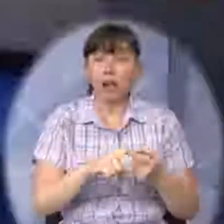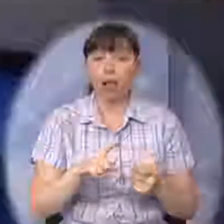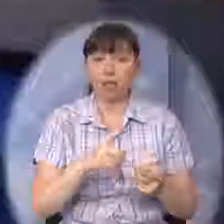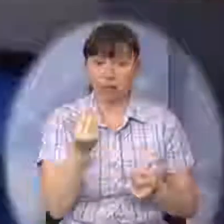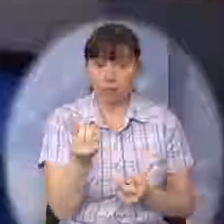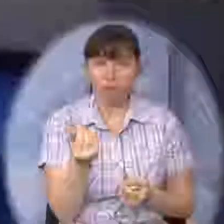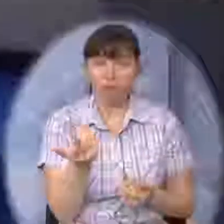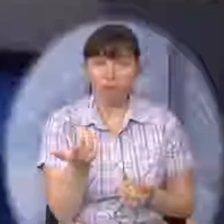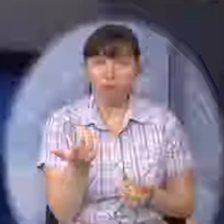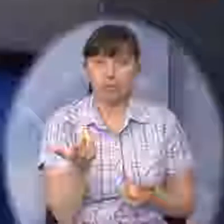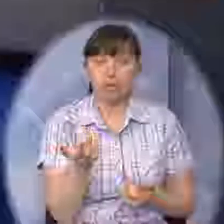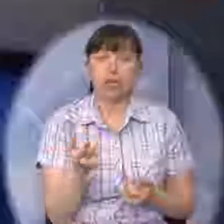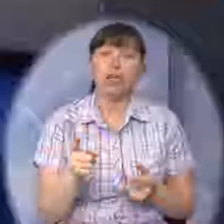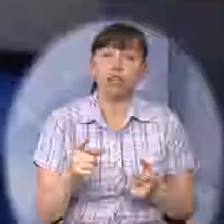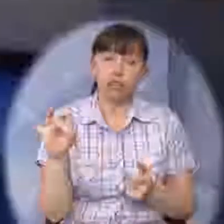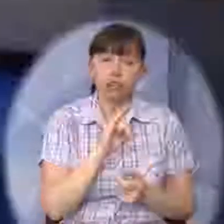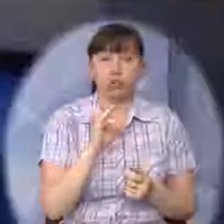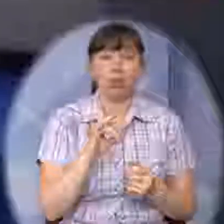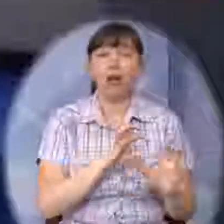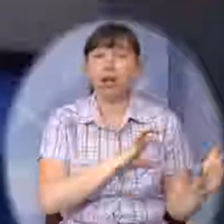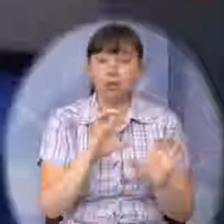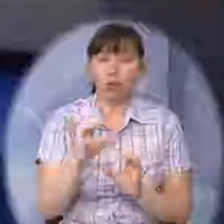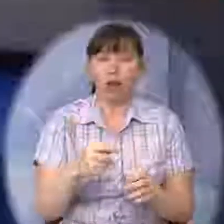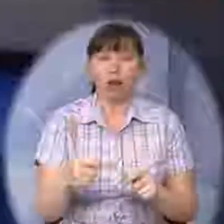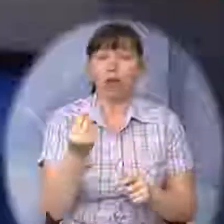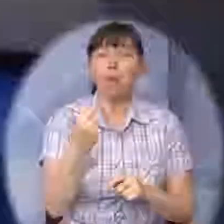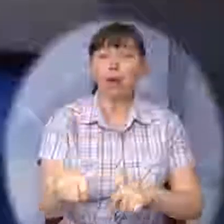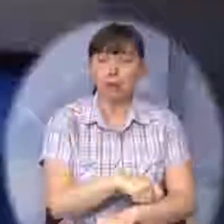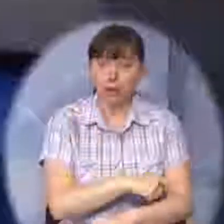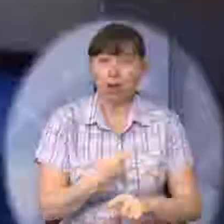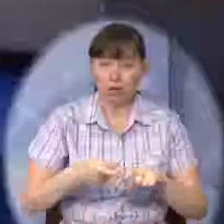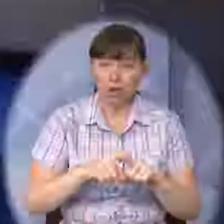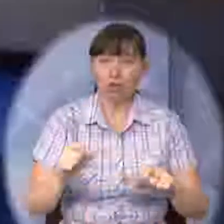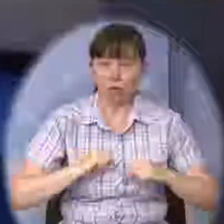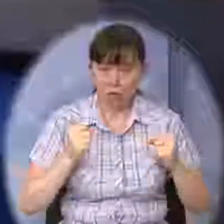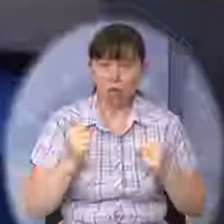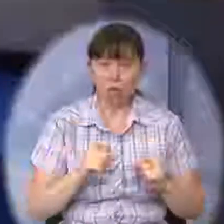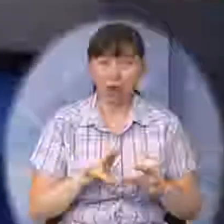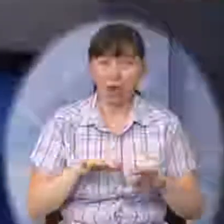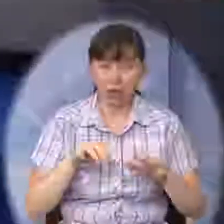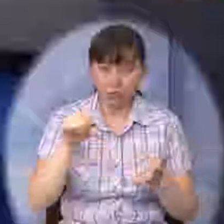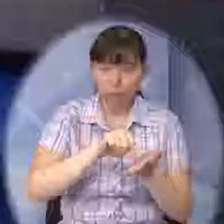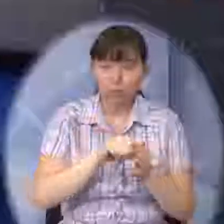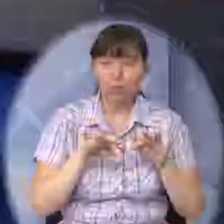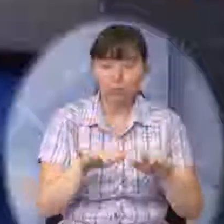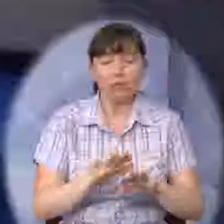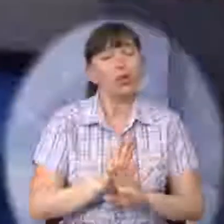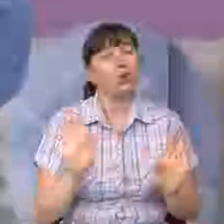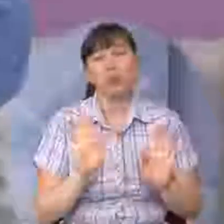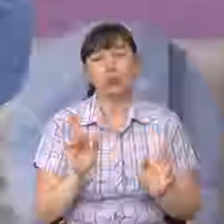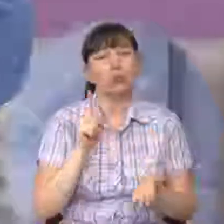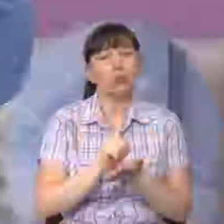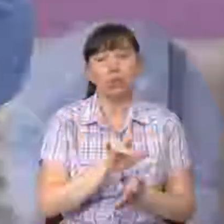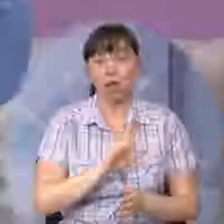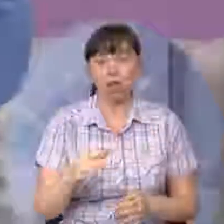aspectul financiar și asigurarea materială legată această implicare? despre care vorbiți acum? Nu neapărat